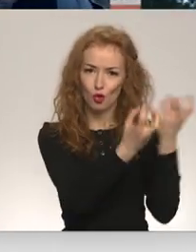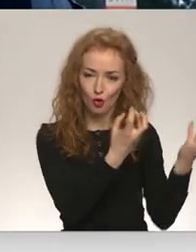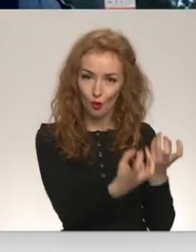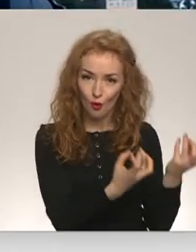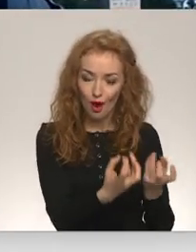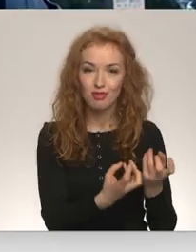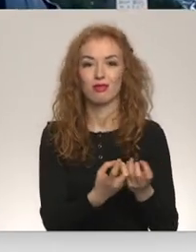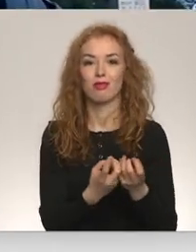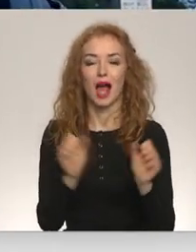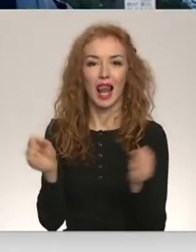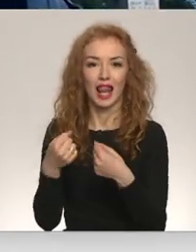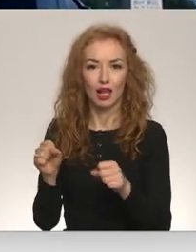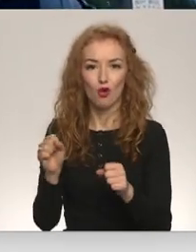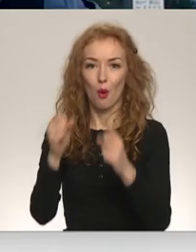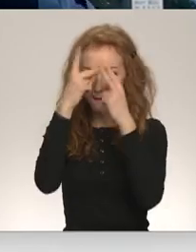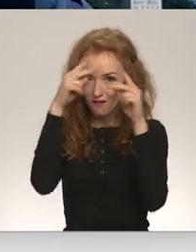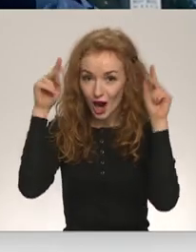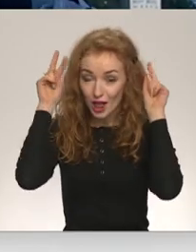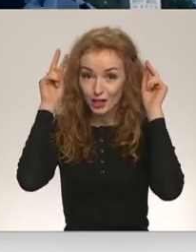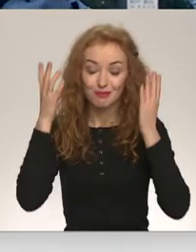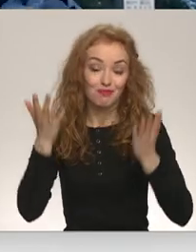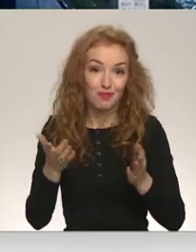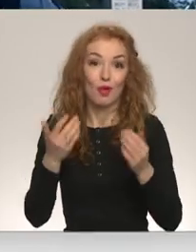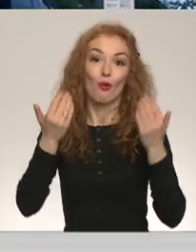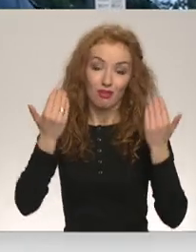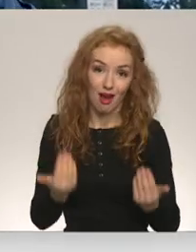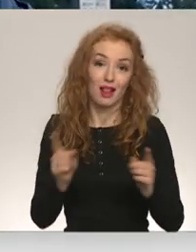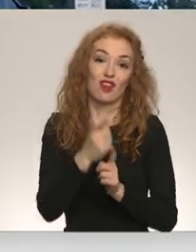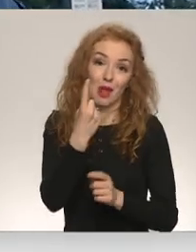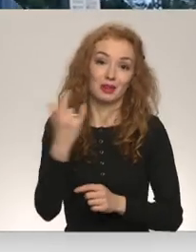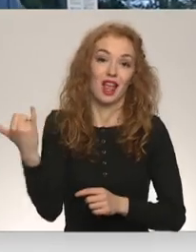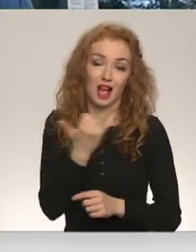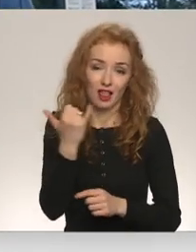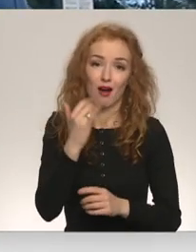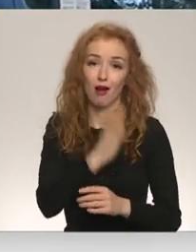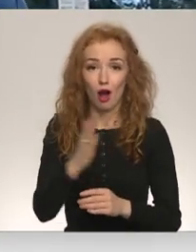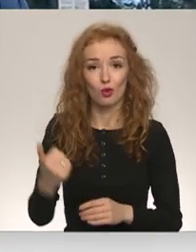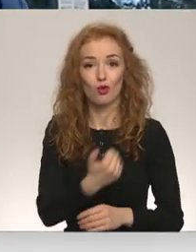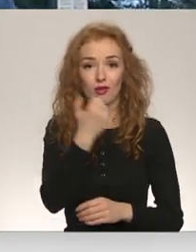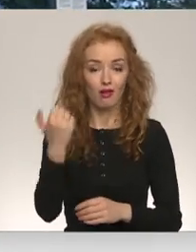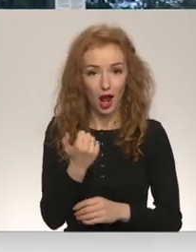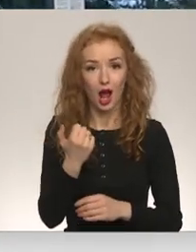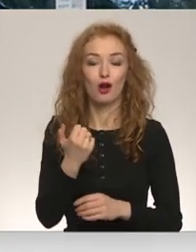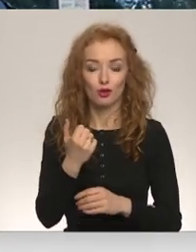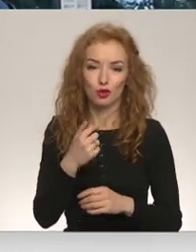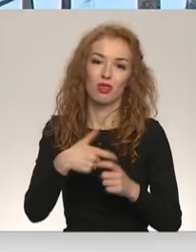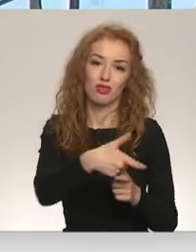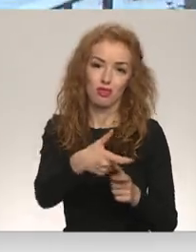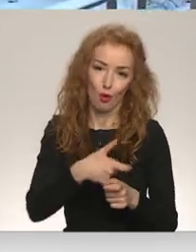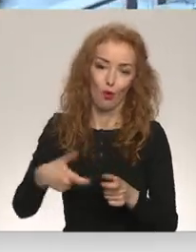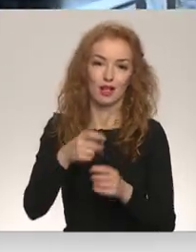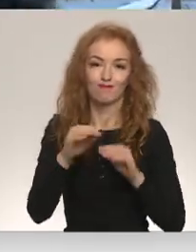un jāņos ir jāpim vainadziņš. Nu, tā ir 11. Janvārs, kad tiek rotāta torte